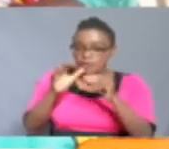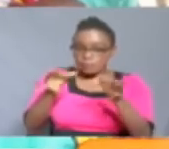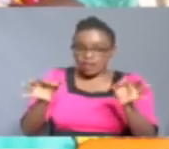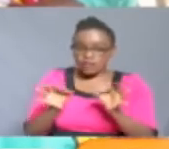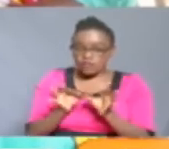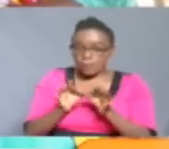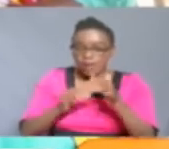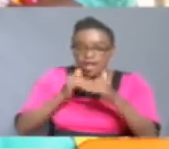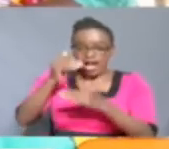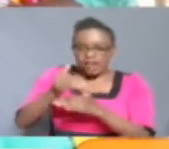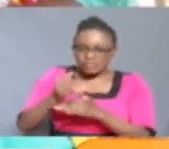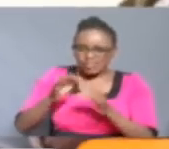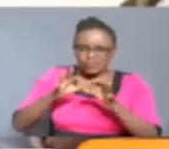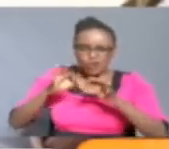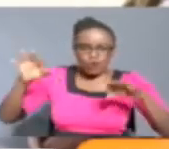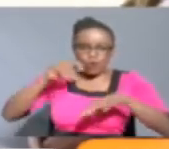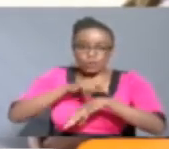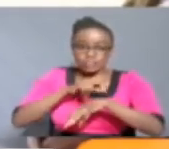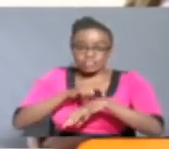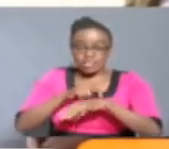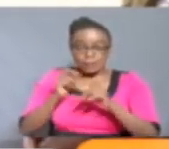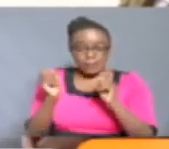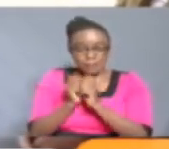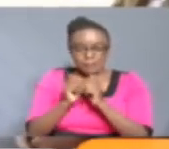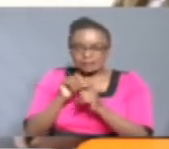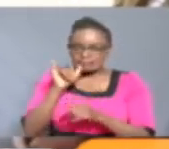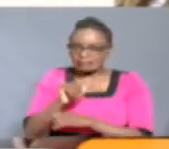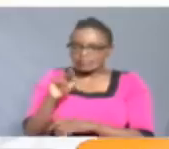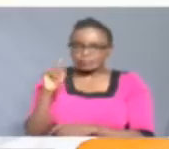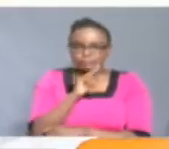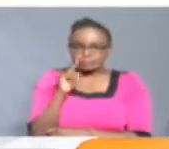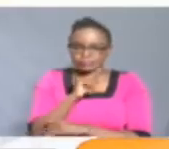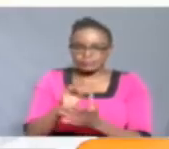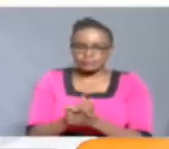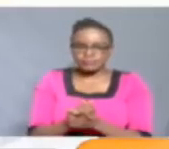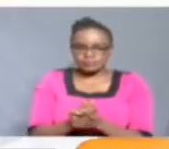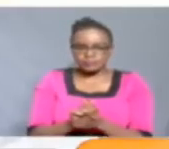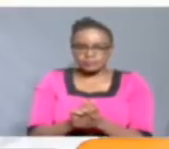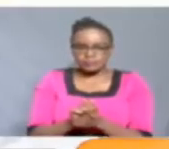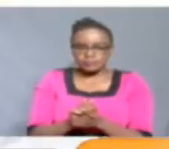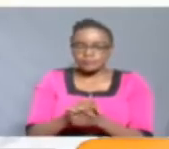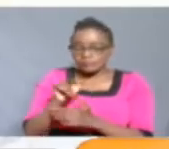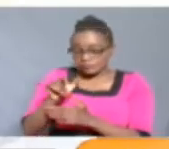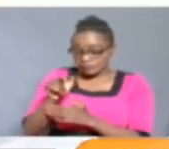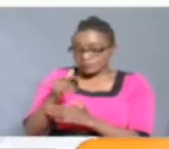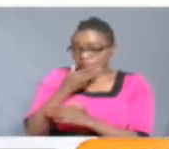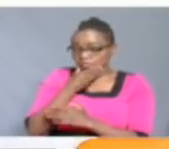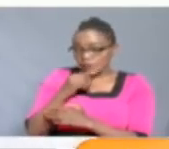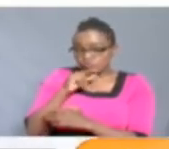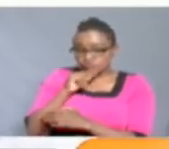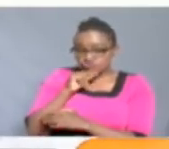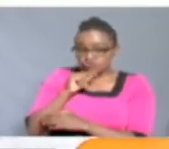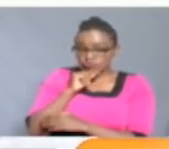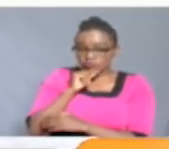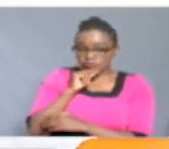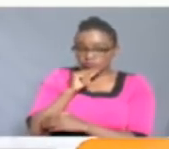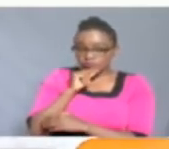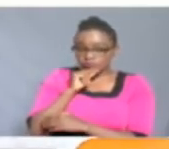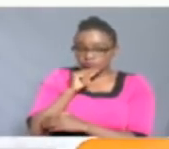yake baada ya muda mrefu machungu yakimpa kiwewe. Musemi alikuwa